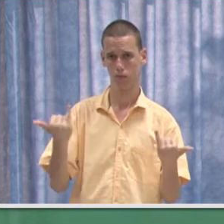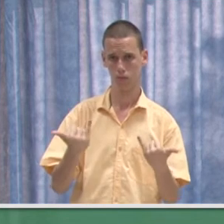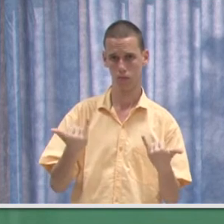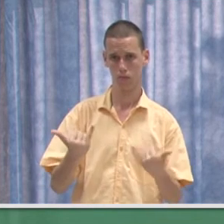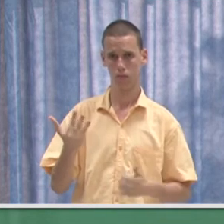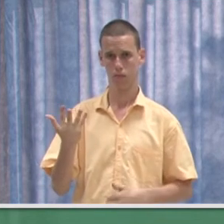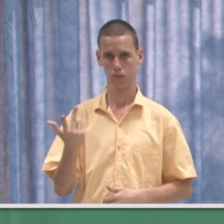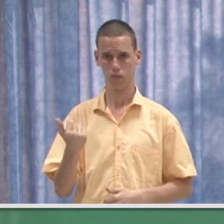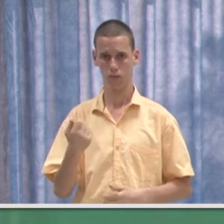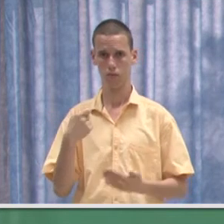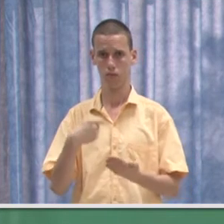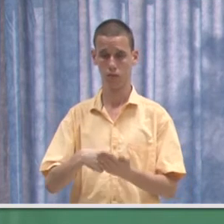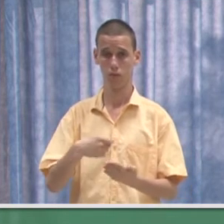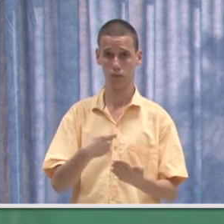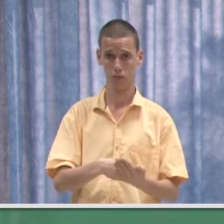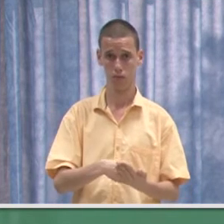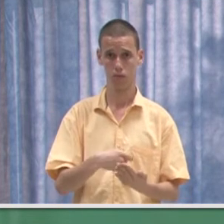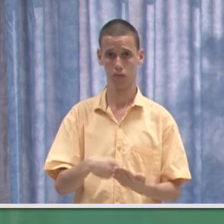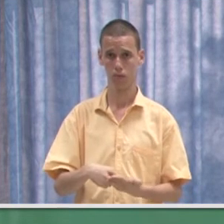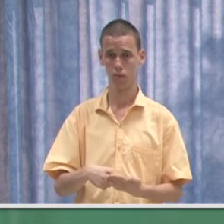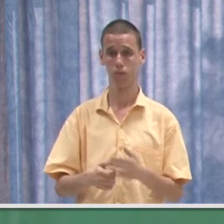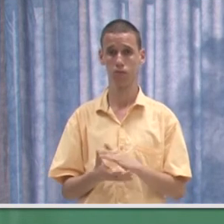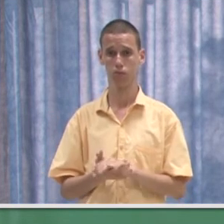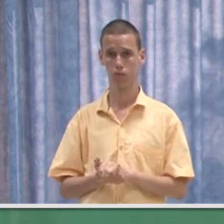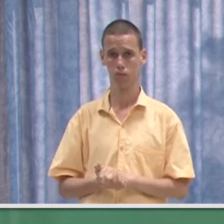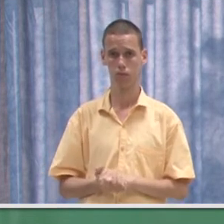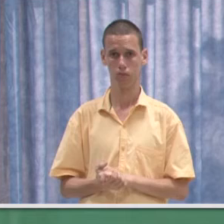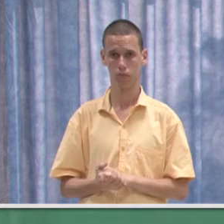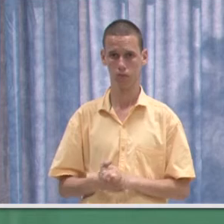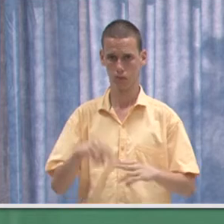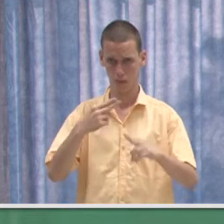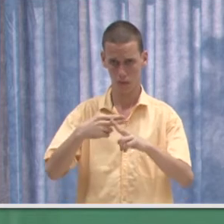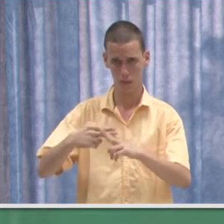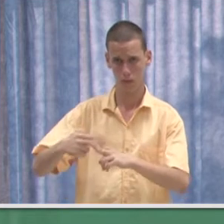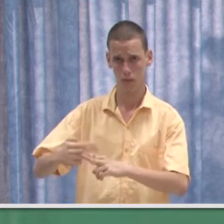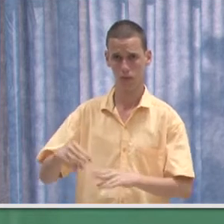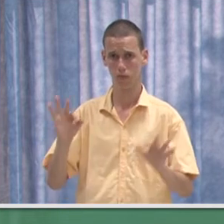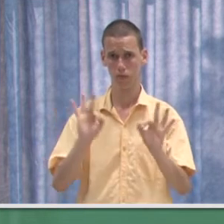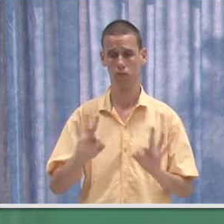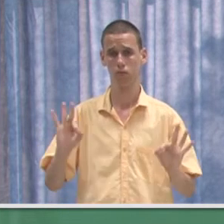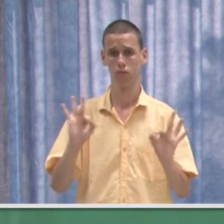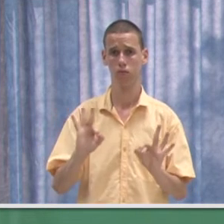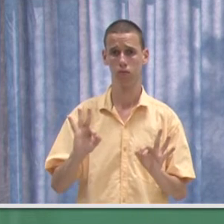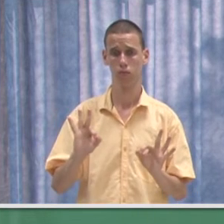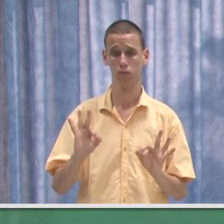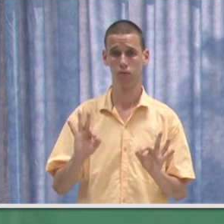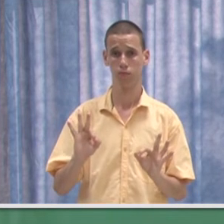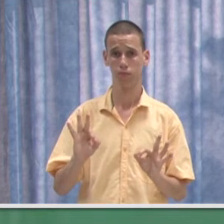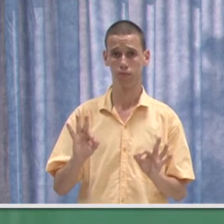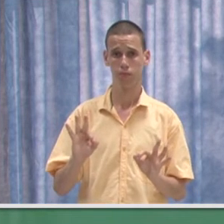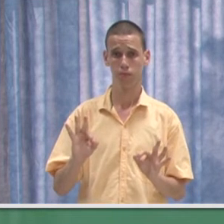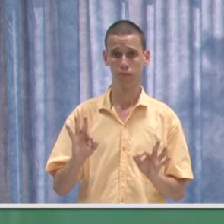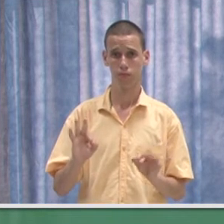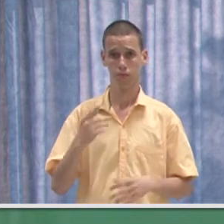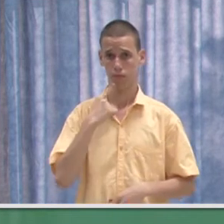paiements. Moi, je n'ai pas fait full là, c'est pour les gens qui gagnent, qui prennent gagner. Mais c'est moi, c'est un des gens qui est dans le front line, qui